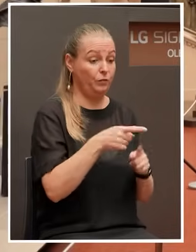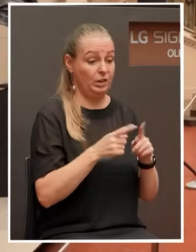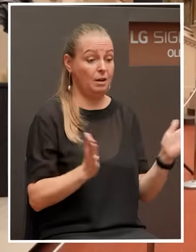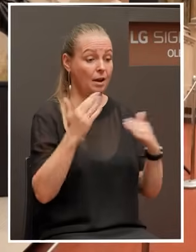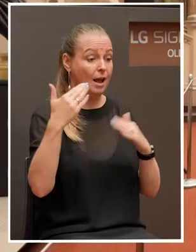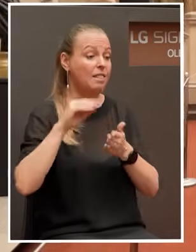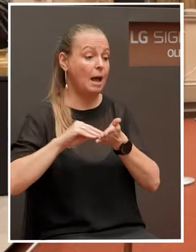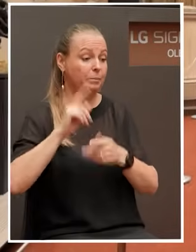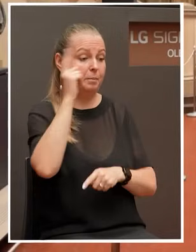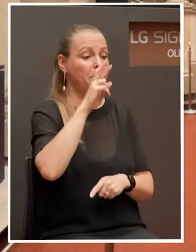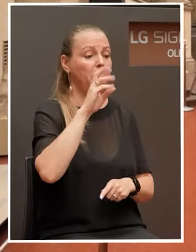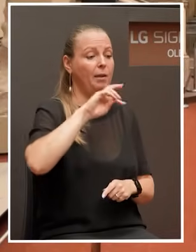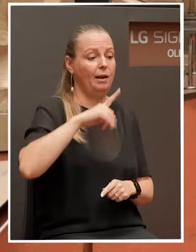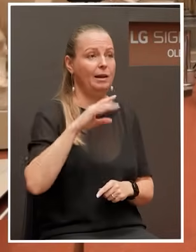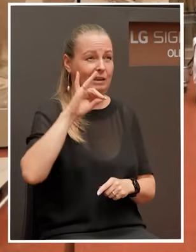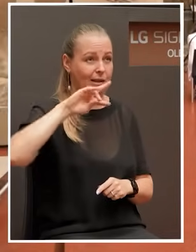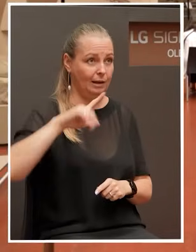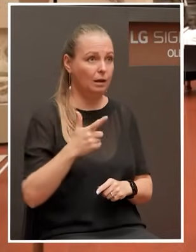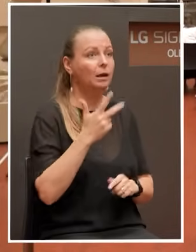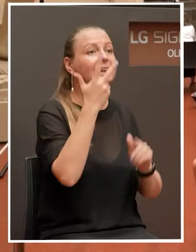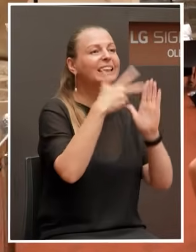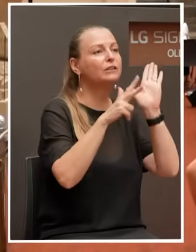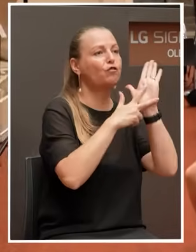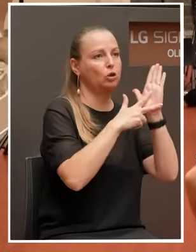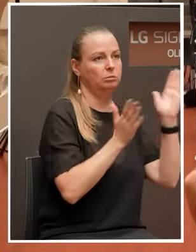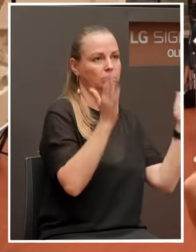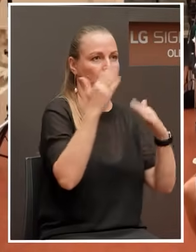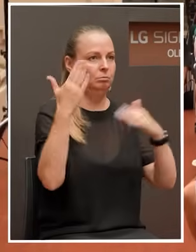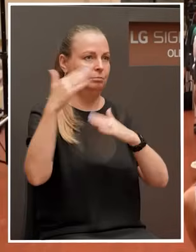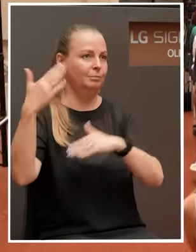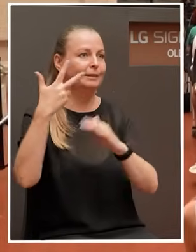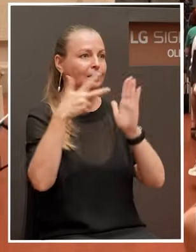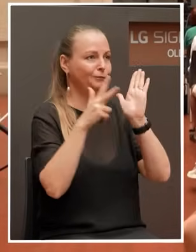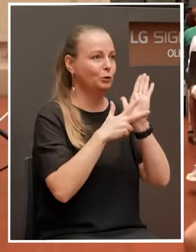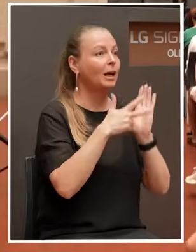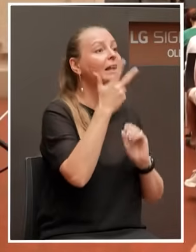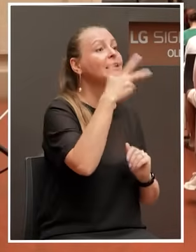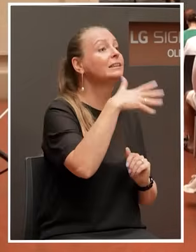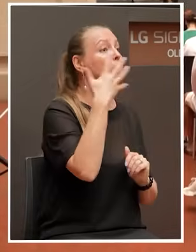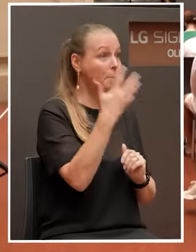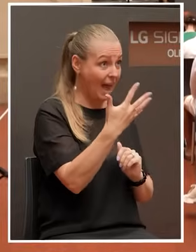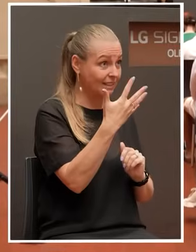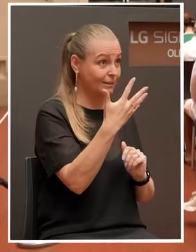написанные в Бель-Иль, 38 полотен, из которых 35 не имеют никакого